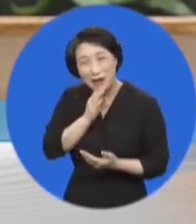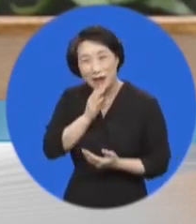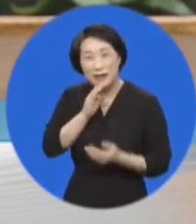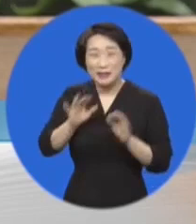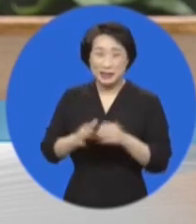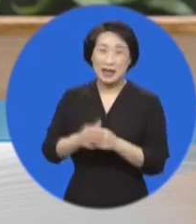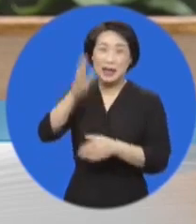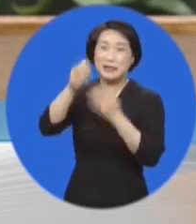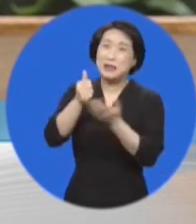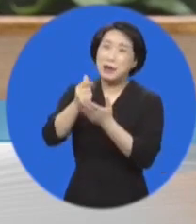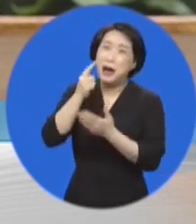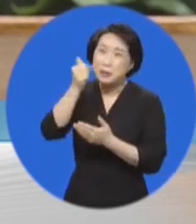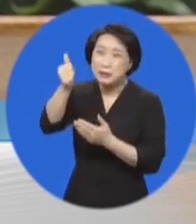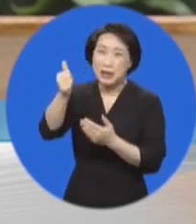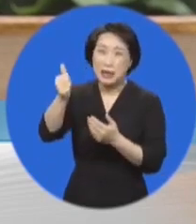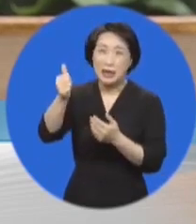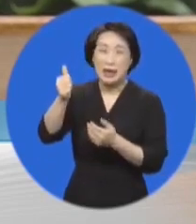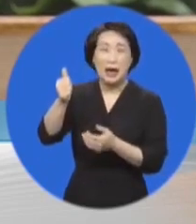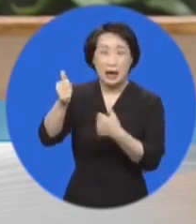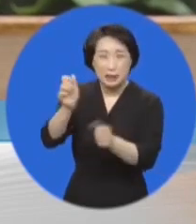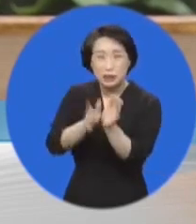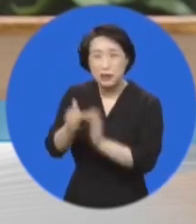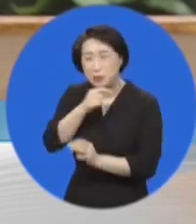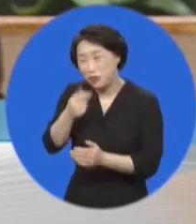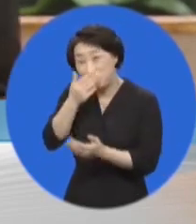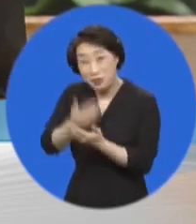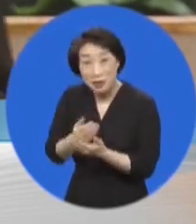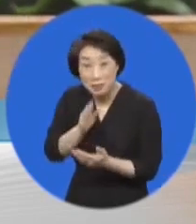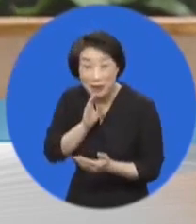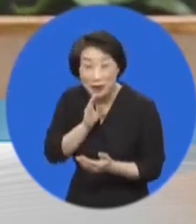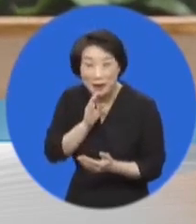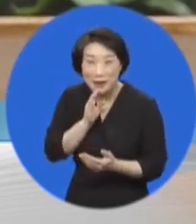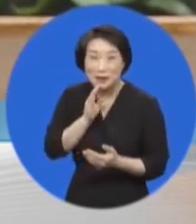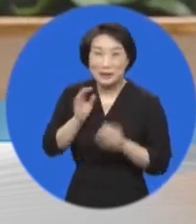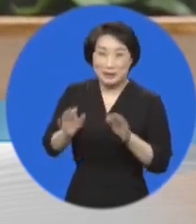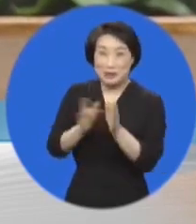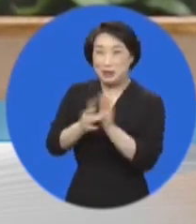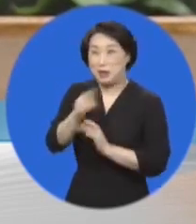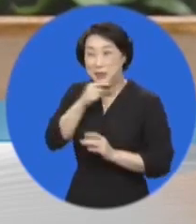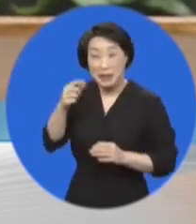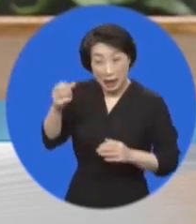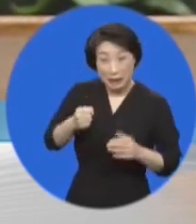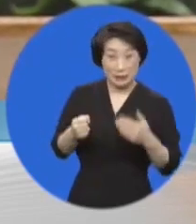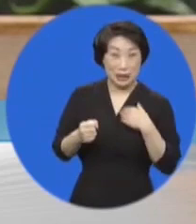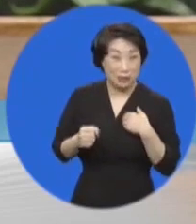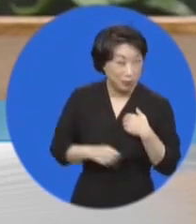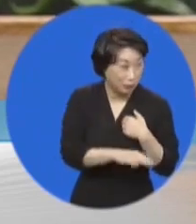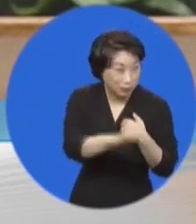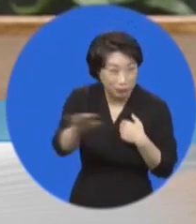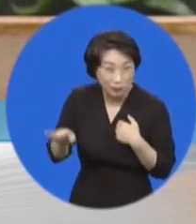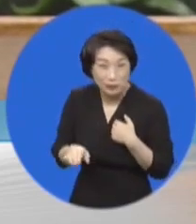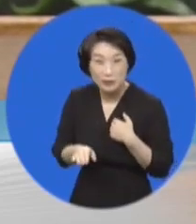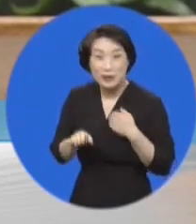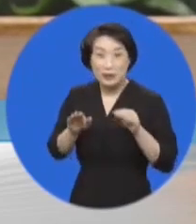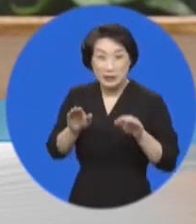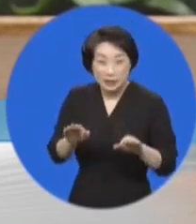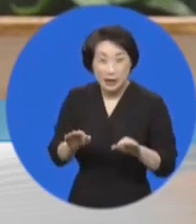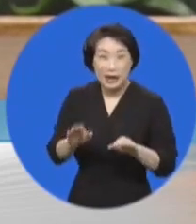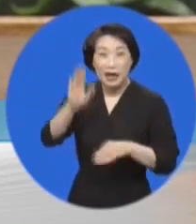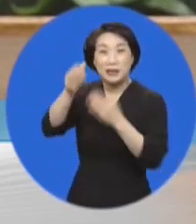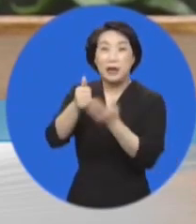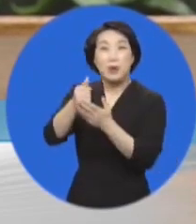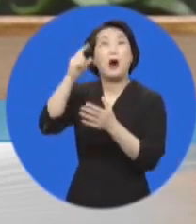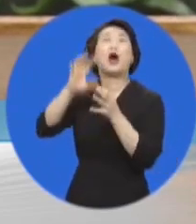피가 하나님 아버지 앞에는 가장 소중하기에 그 피가 있는다는 절대로